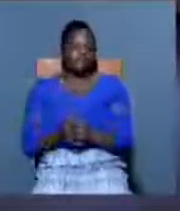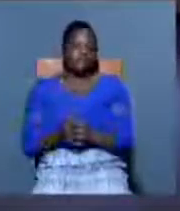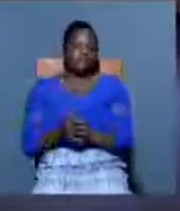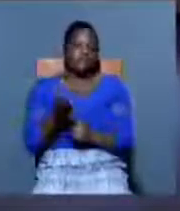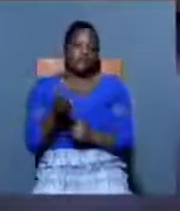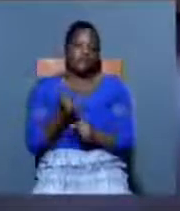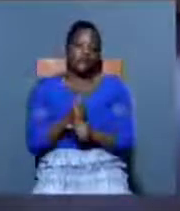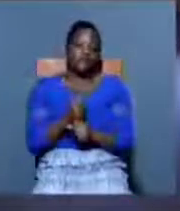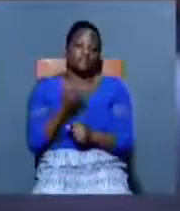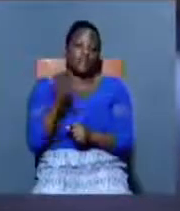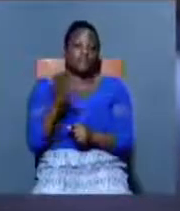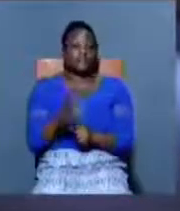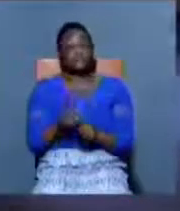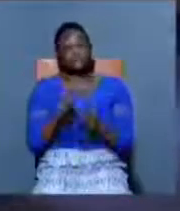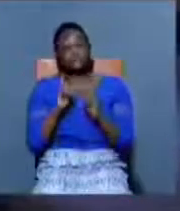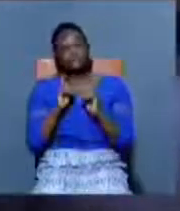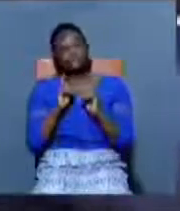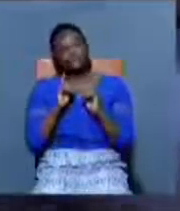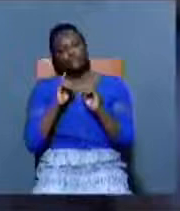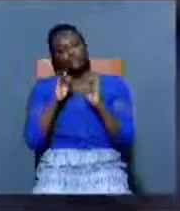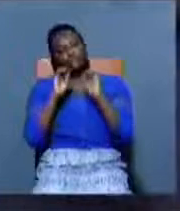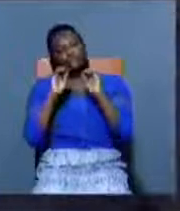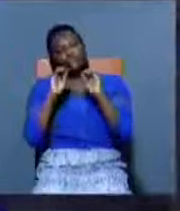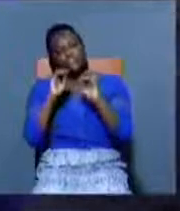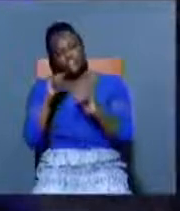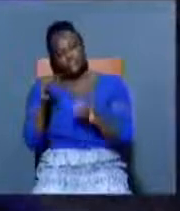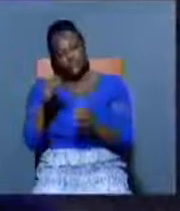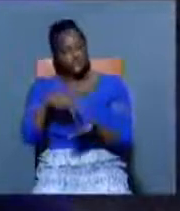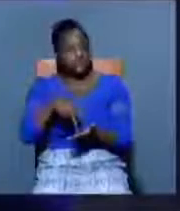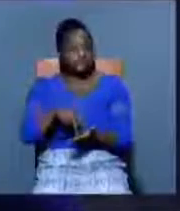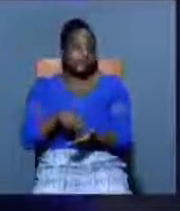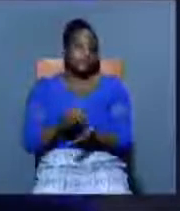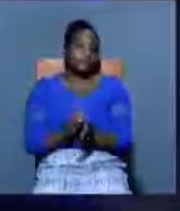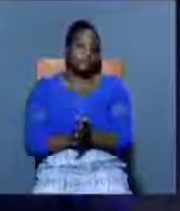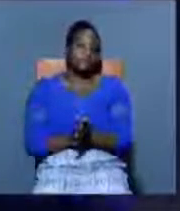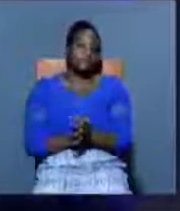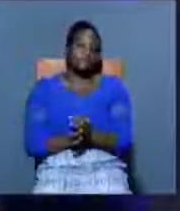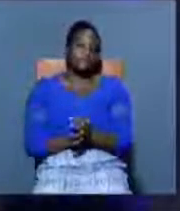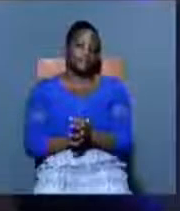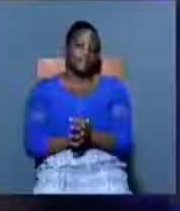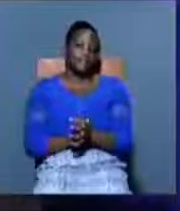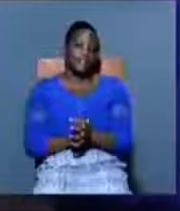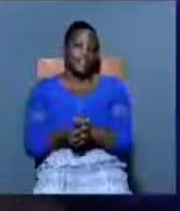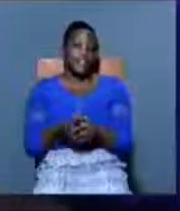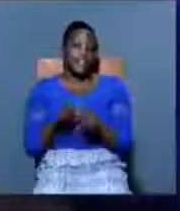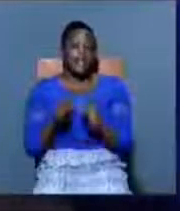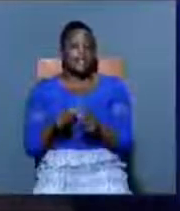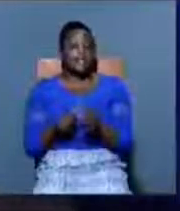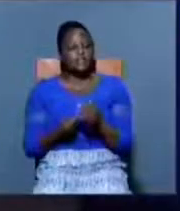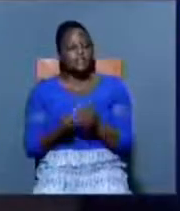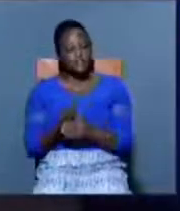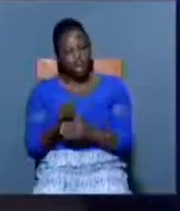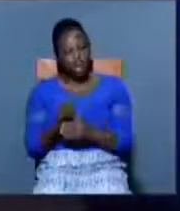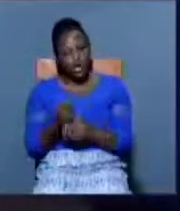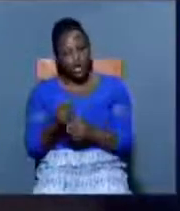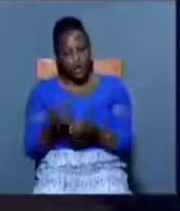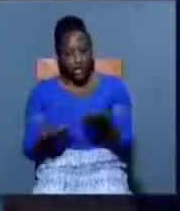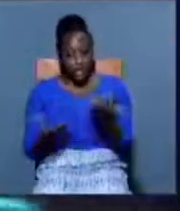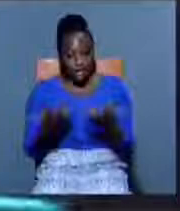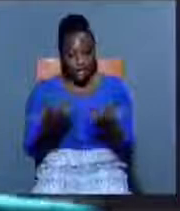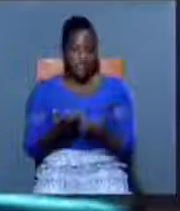kufundisha, kusimamia, lakini alikuwa hana activities yoyote. Lakini anapotoka kwenye bustani ya Eden, Mungu anaanza kumwambia